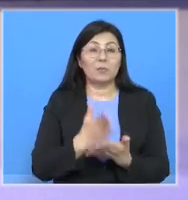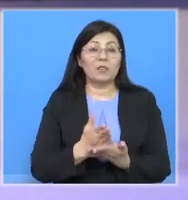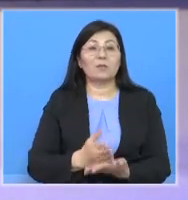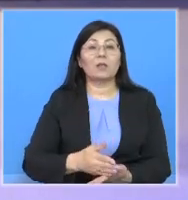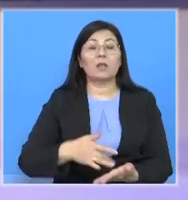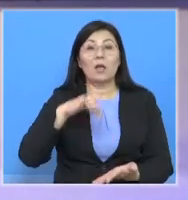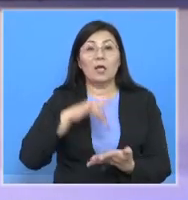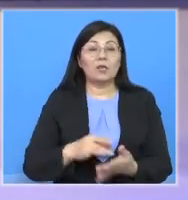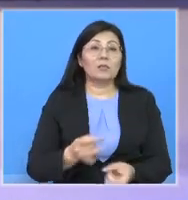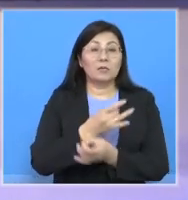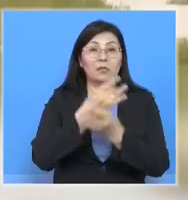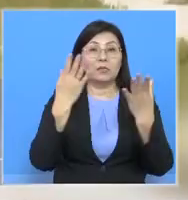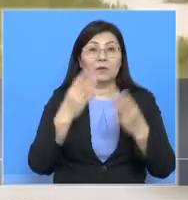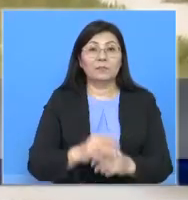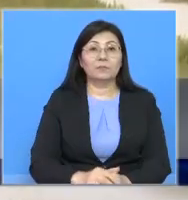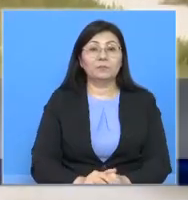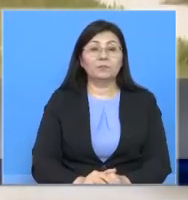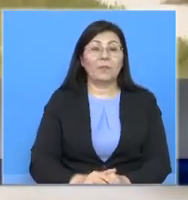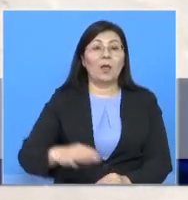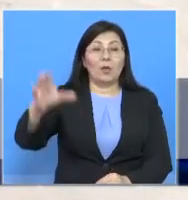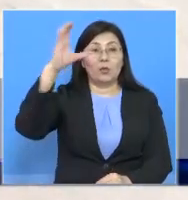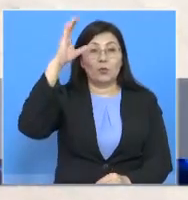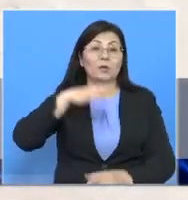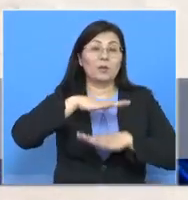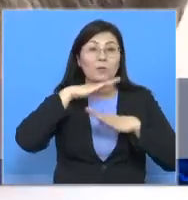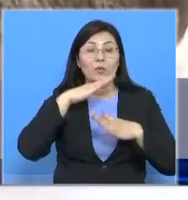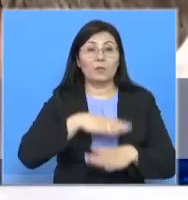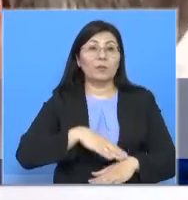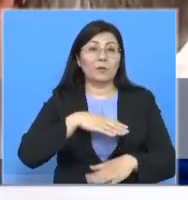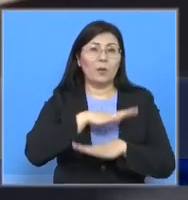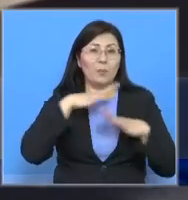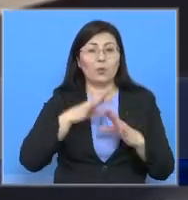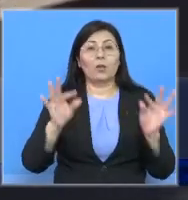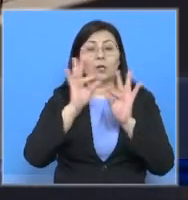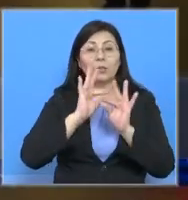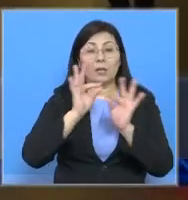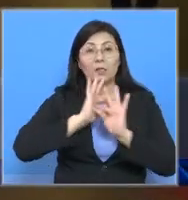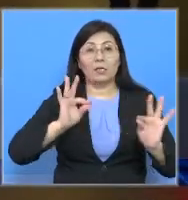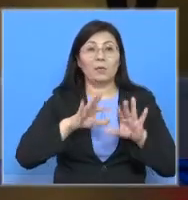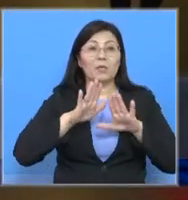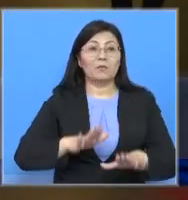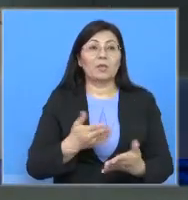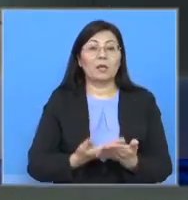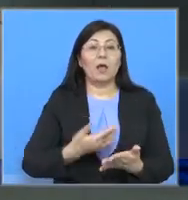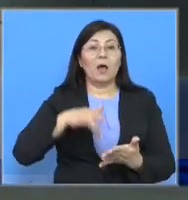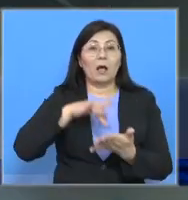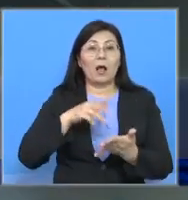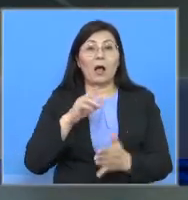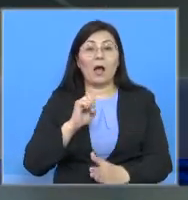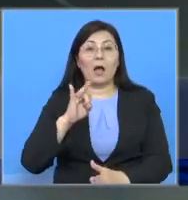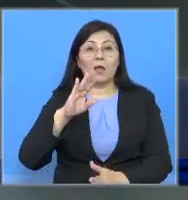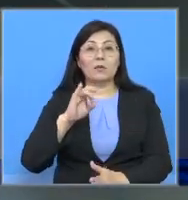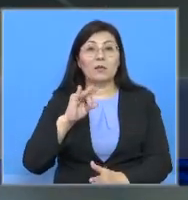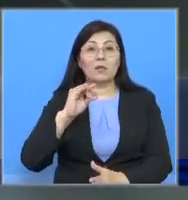науки и туризма Турция имеет достаточно привлекательных для иностранных туристов регионов в их числе город кайсери